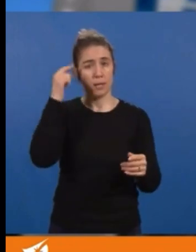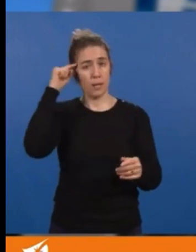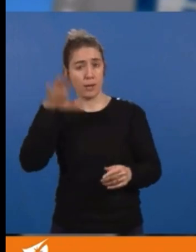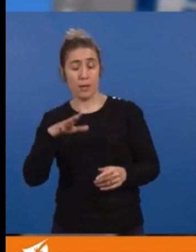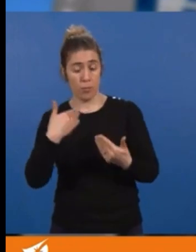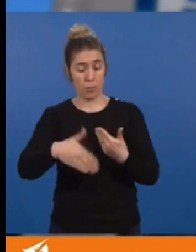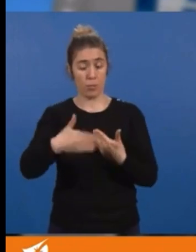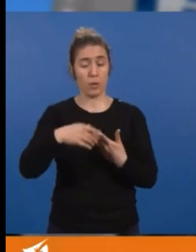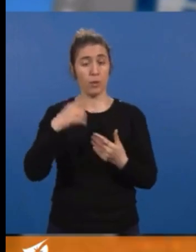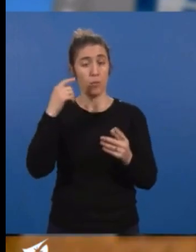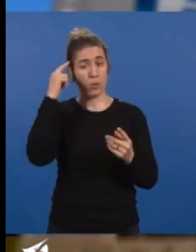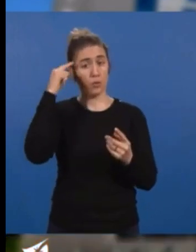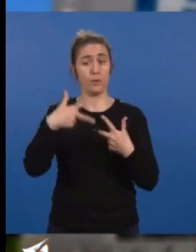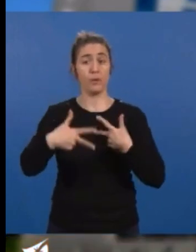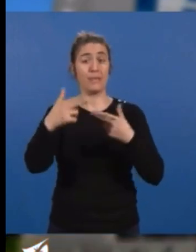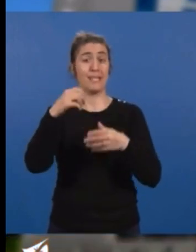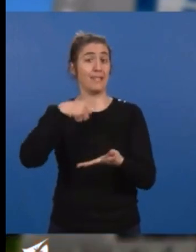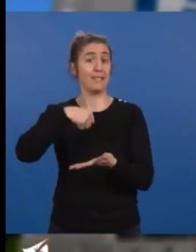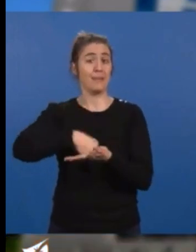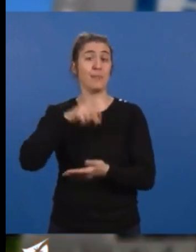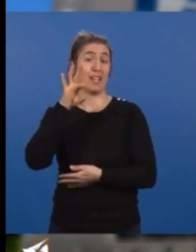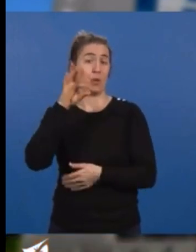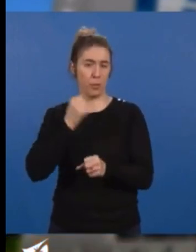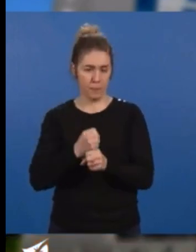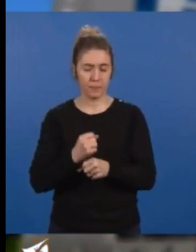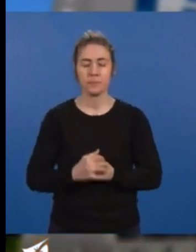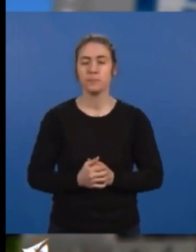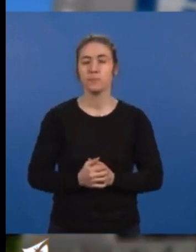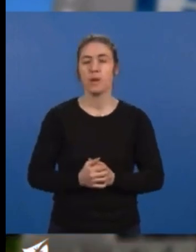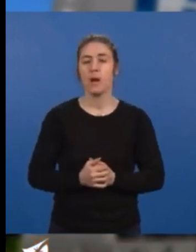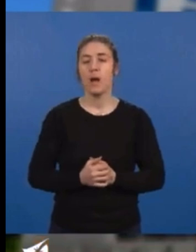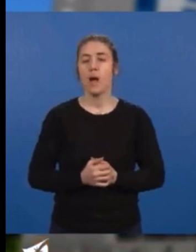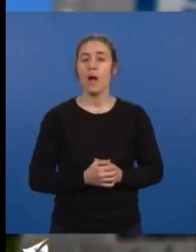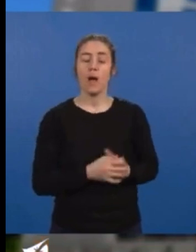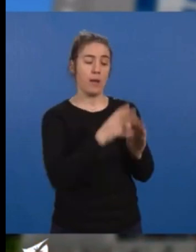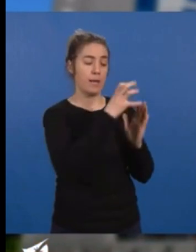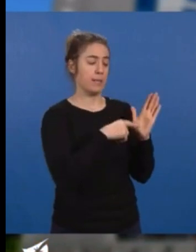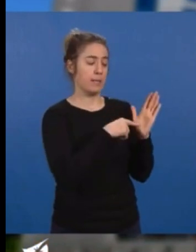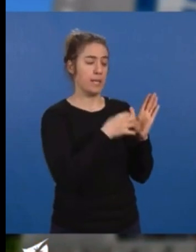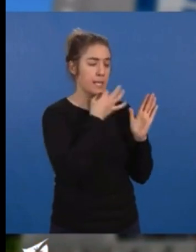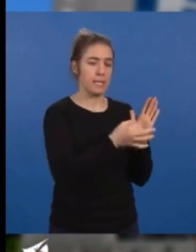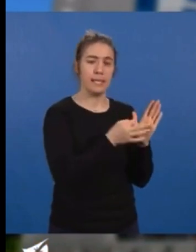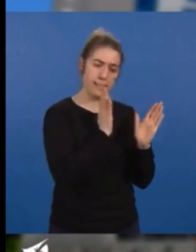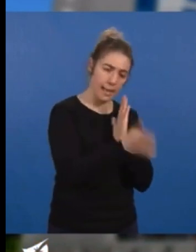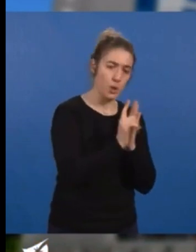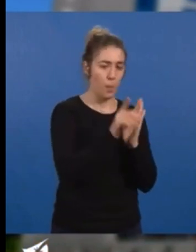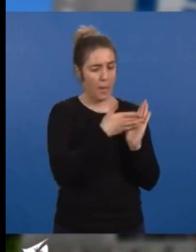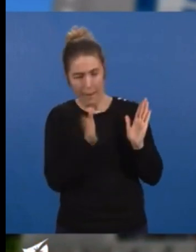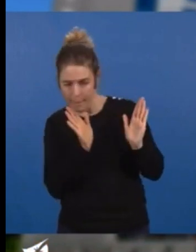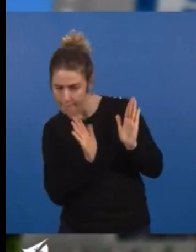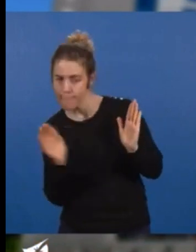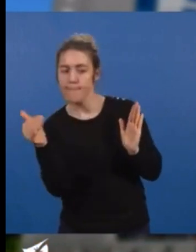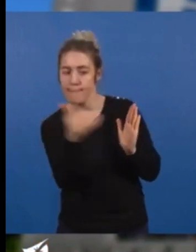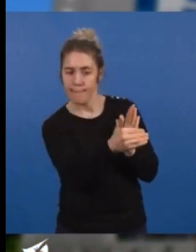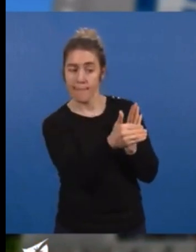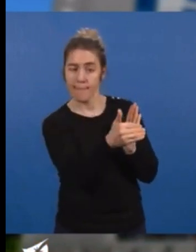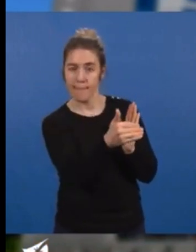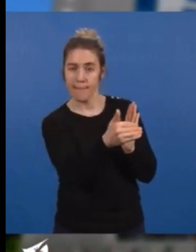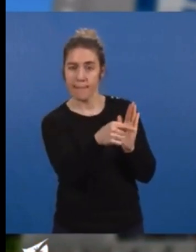années. Si elle ne l'aborde pas totalement frontalement, cette délibération, elle pose aussi en creux, on vient d'en parler,